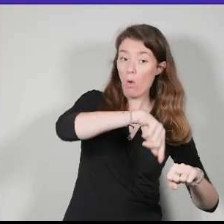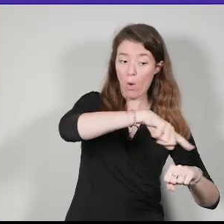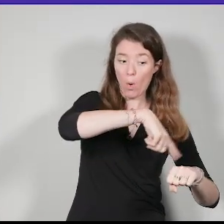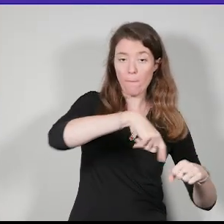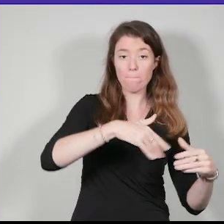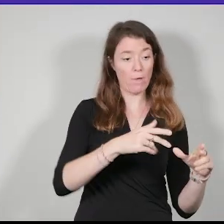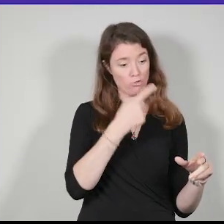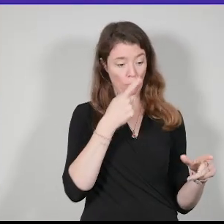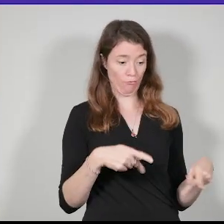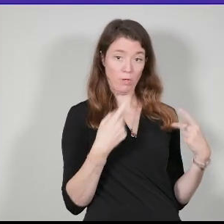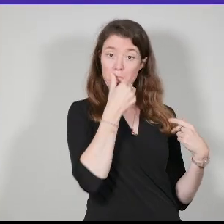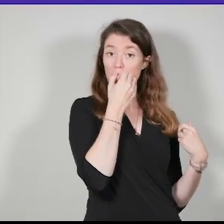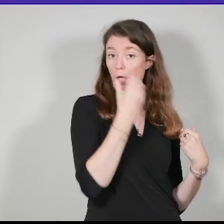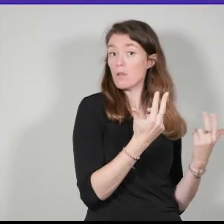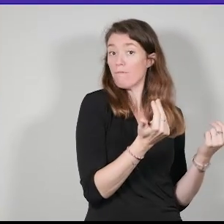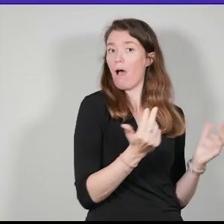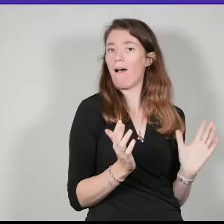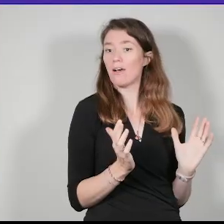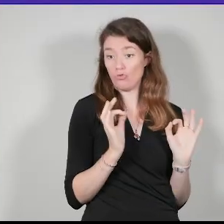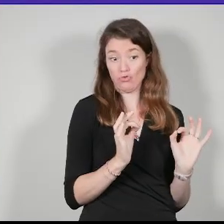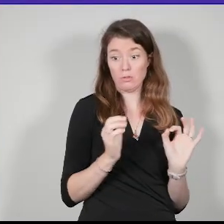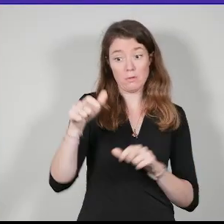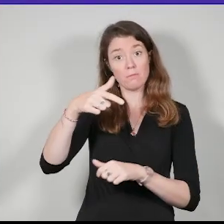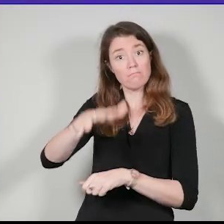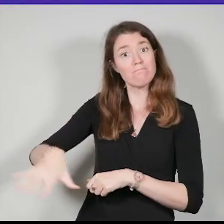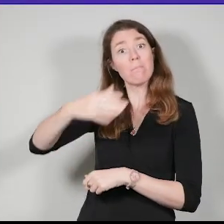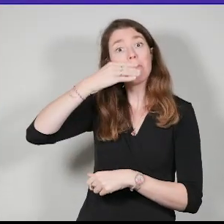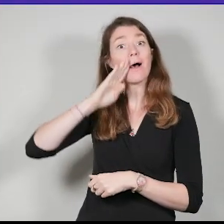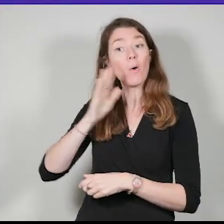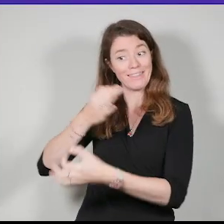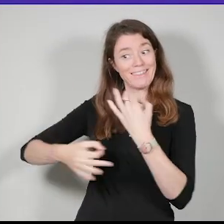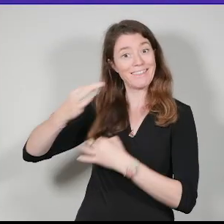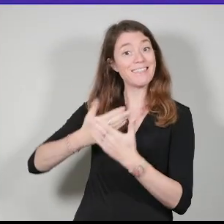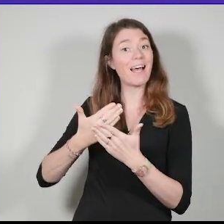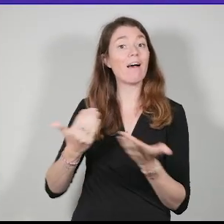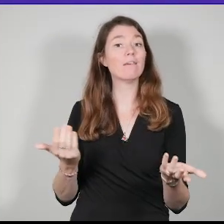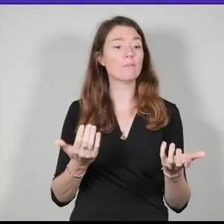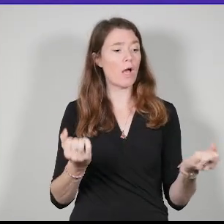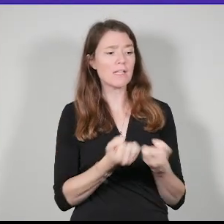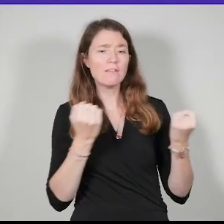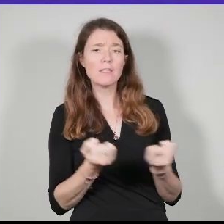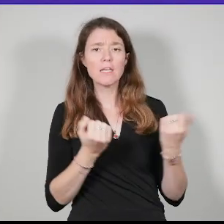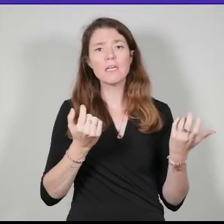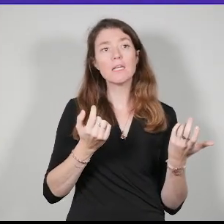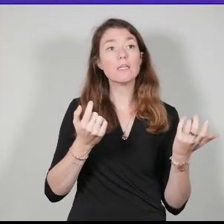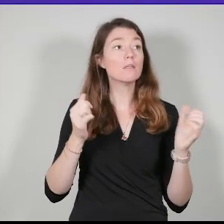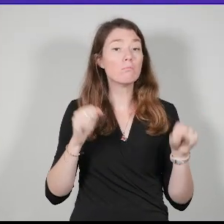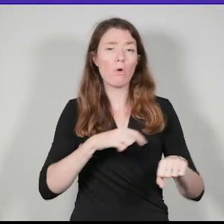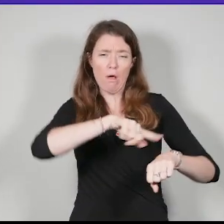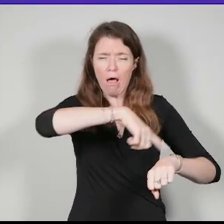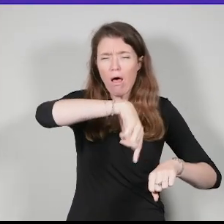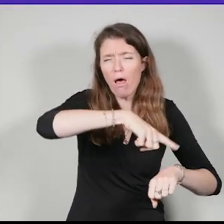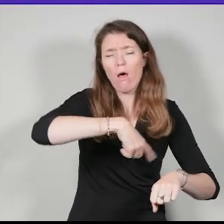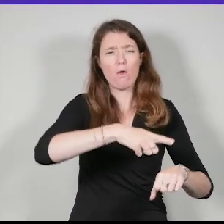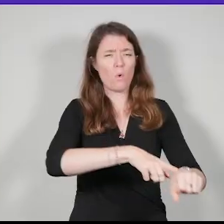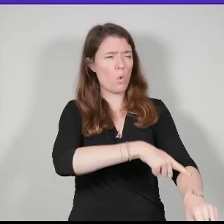vis relativement bien. Et c'est ce que nous disent des parents au regard d'activités qui peuvent pourtant être chronophages